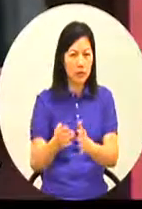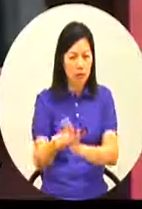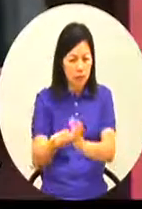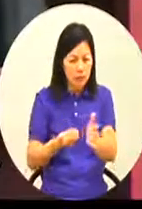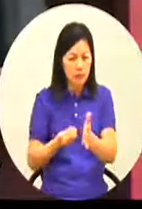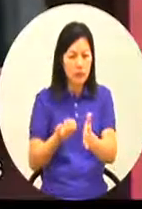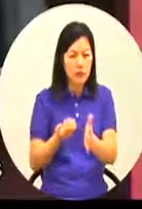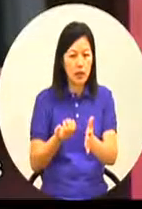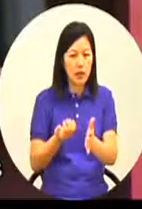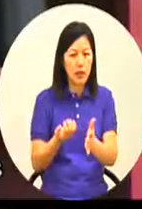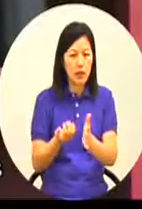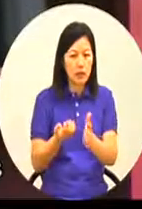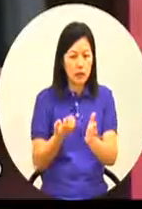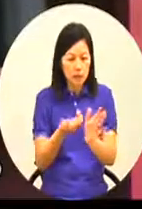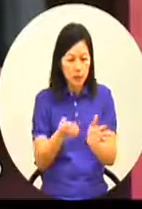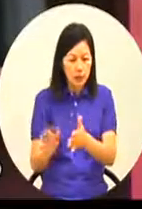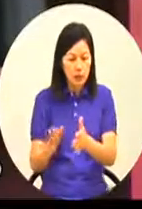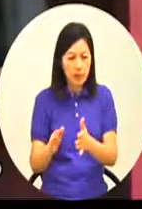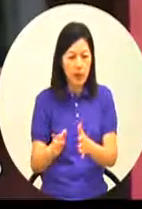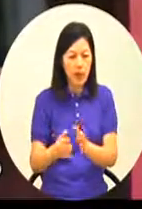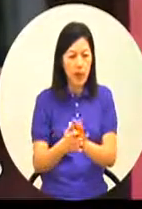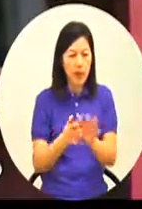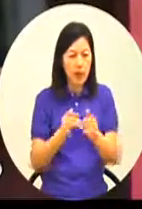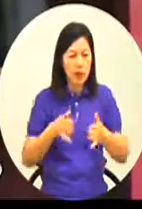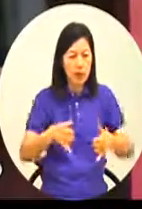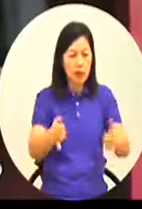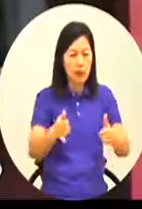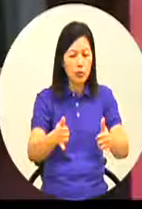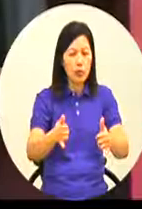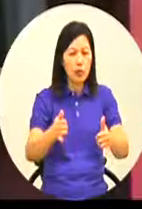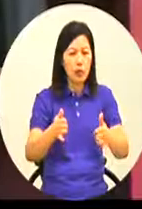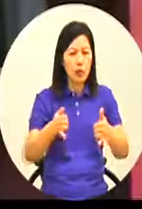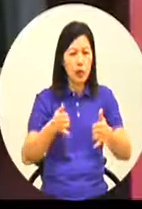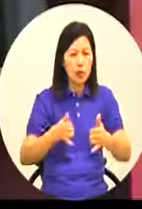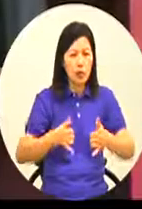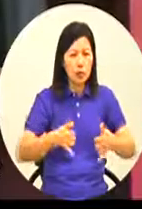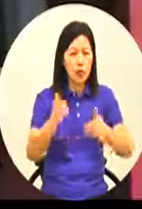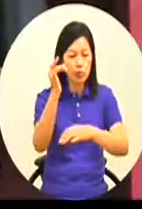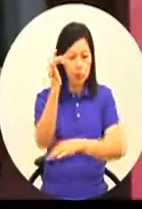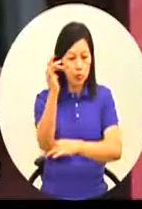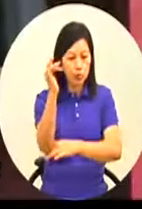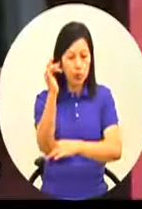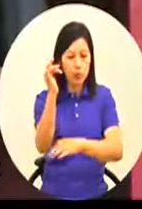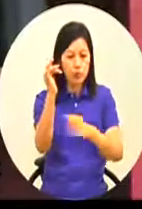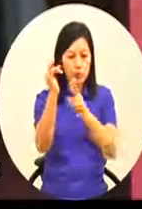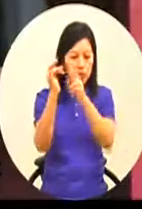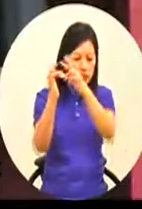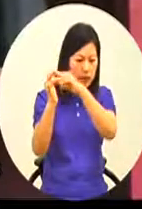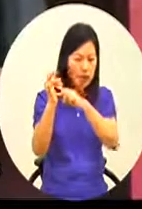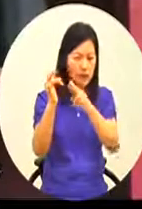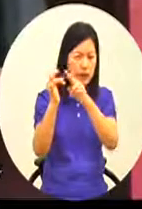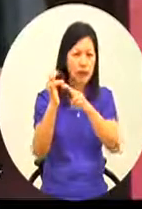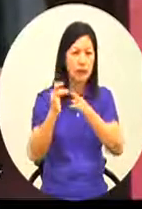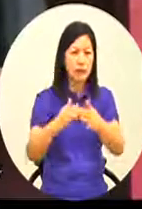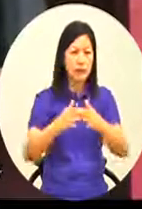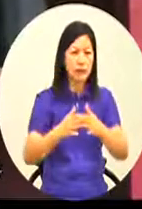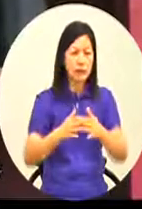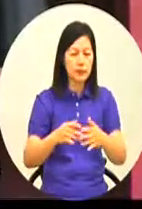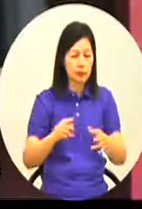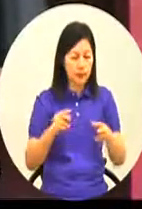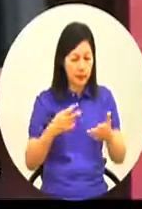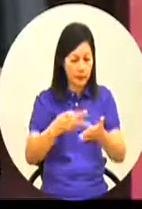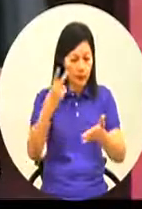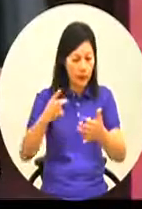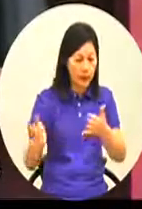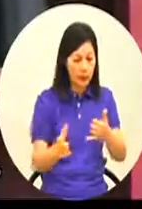备，譬如说道路的疏检，路树的道路的疏路树的疏检的部分。那我想这两次风灾大